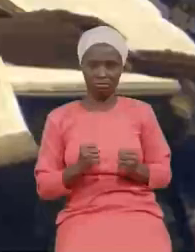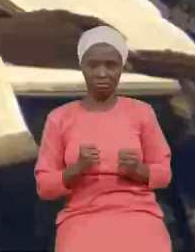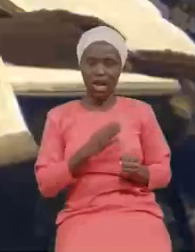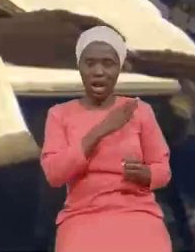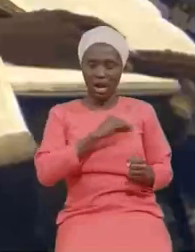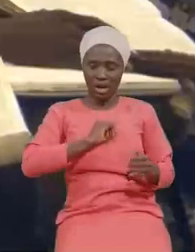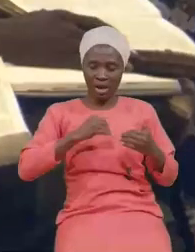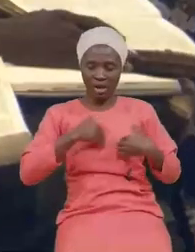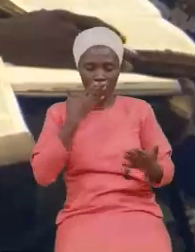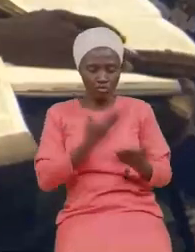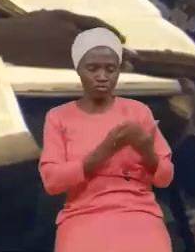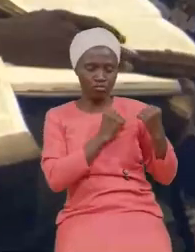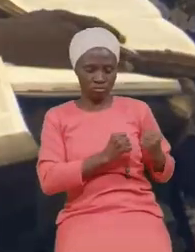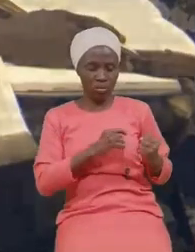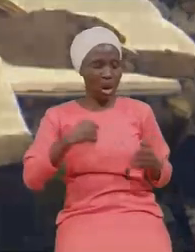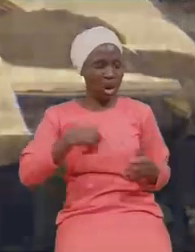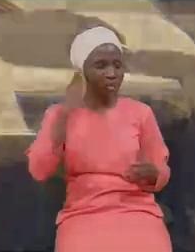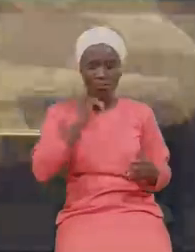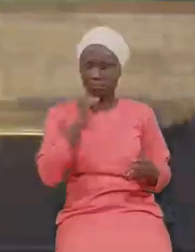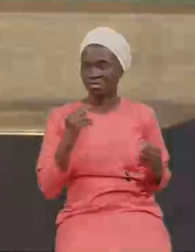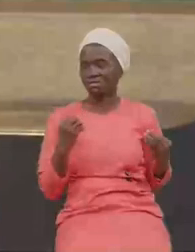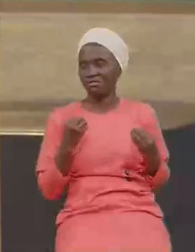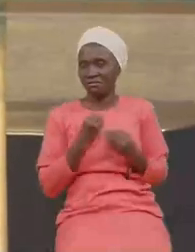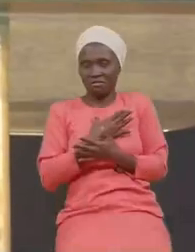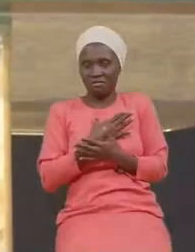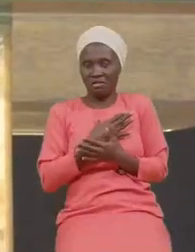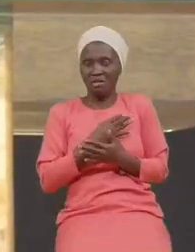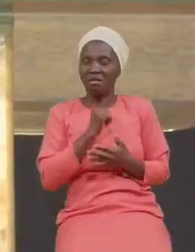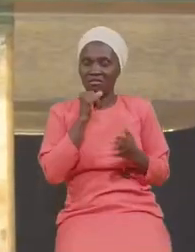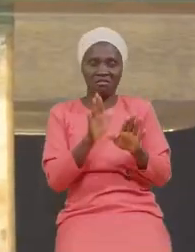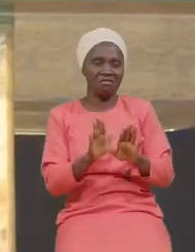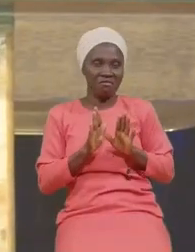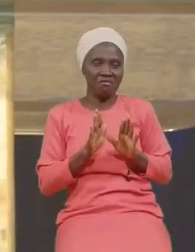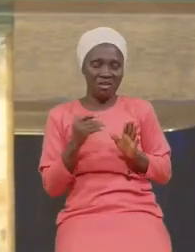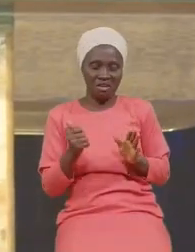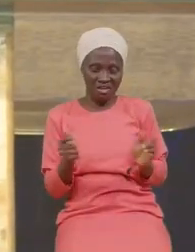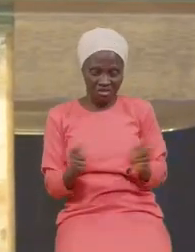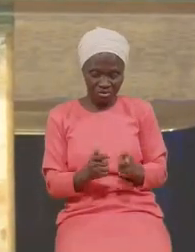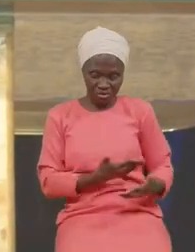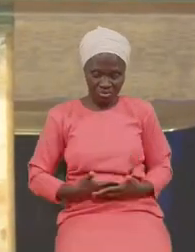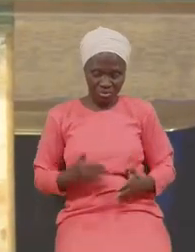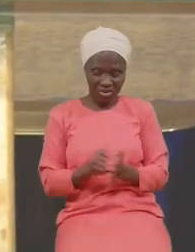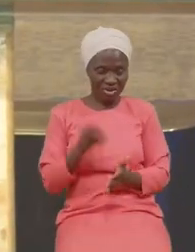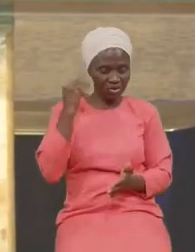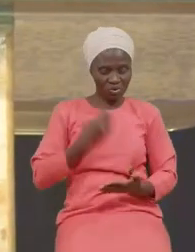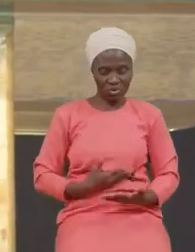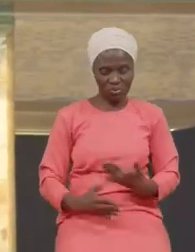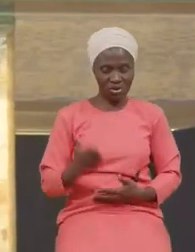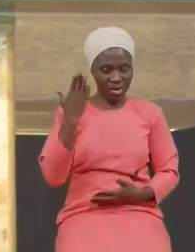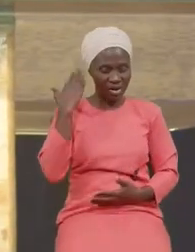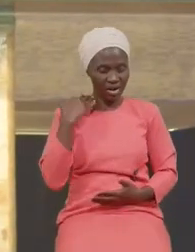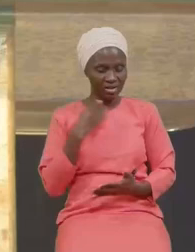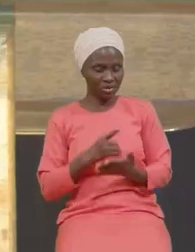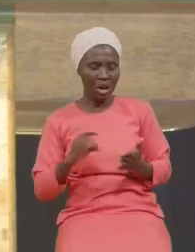et j'ai j'ai le bon courage je ne vais pas craindre un enfant un bébé qui vient d'être